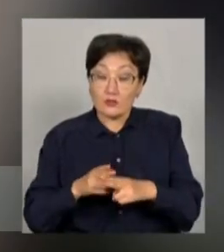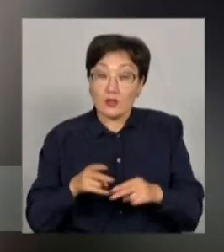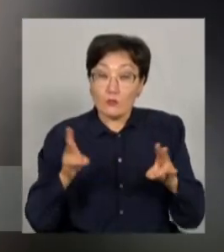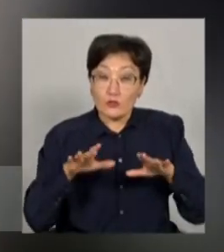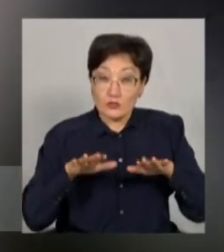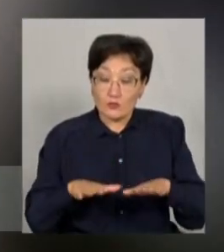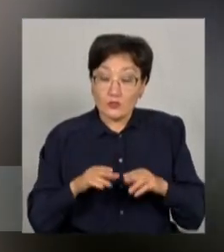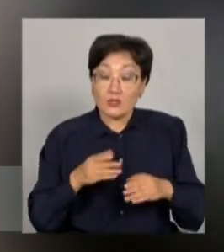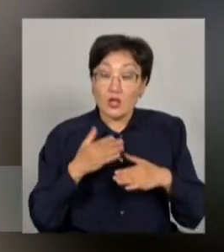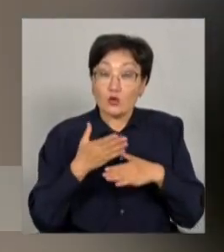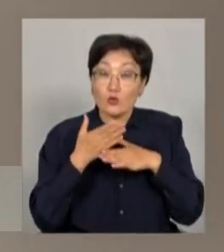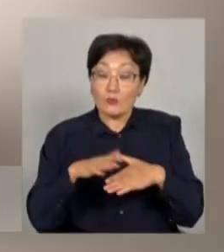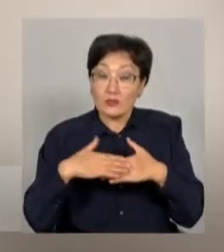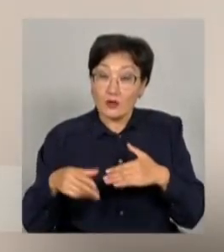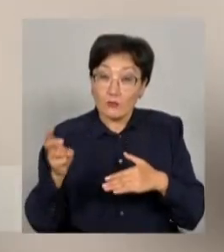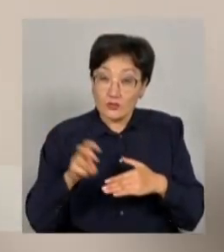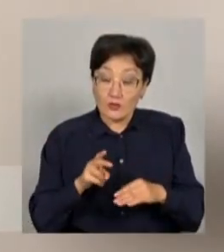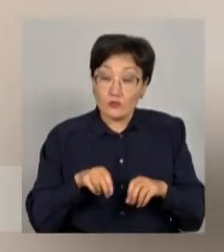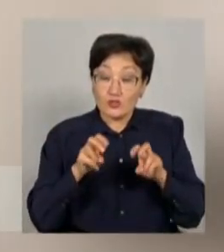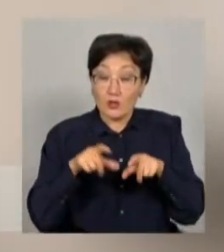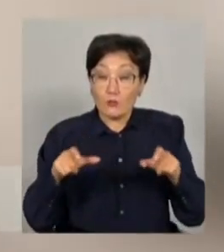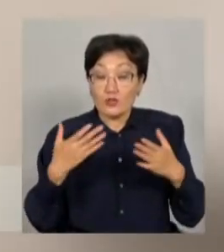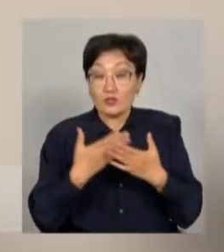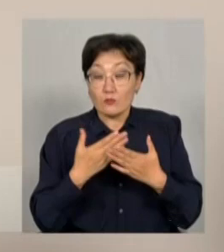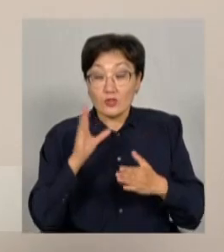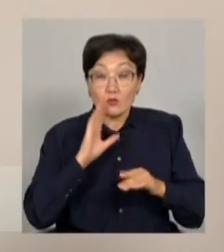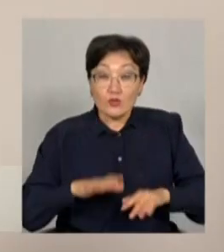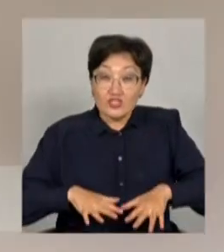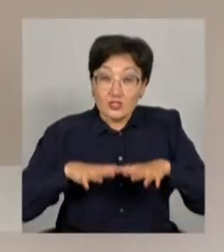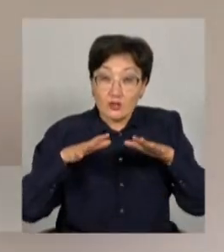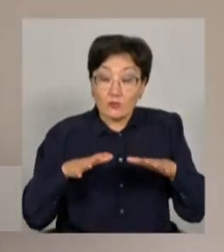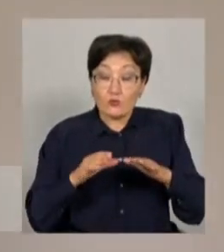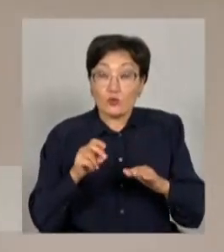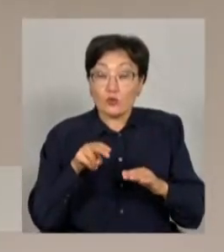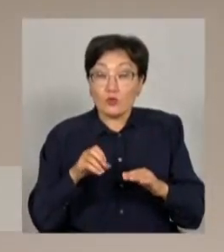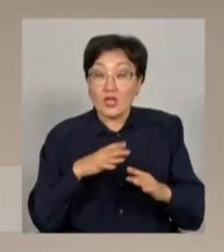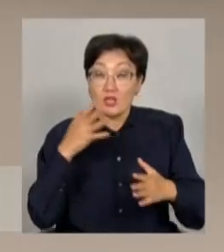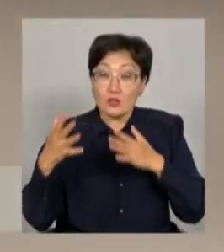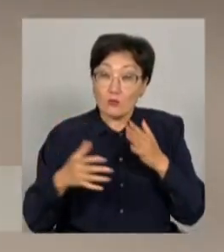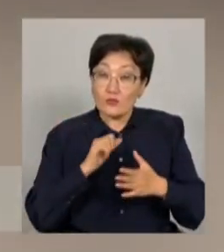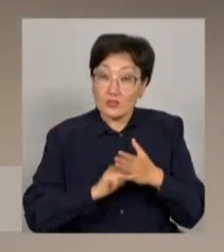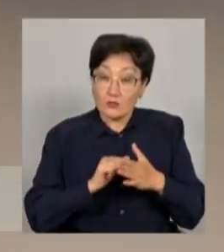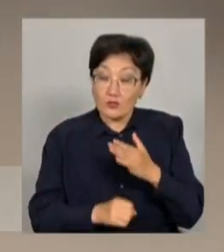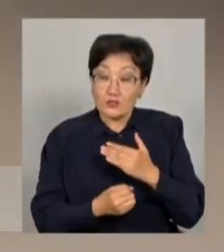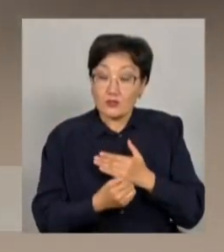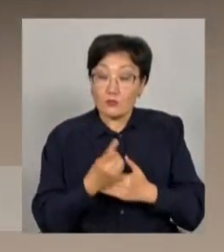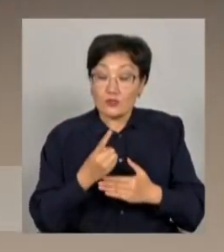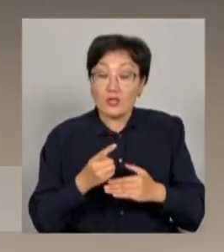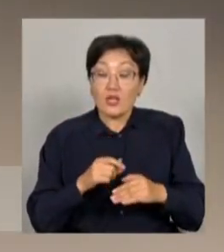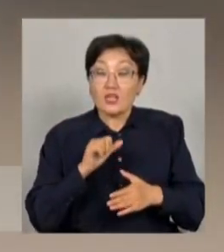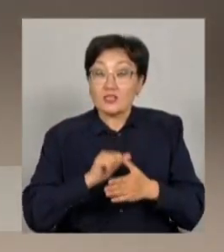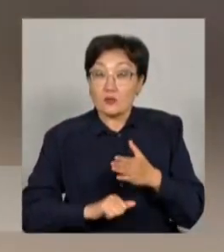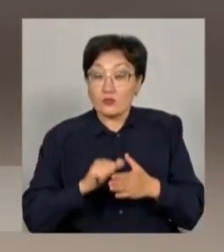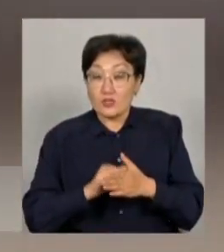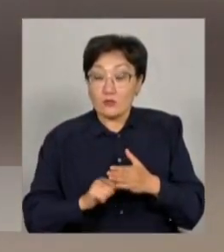орнына көмекке шығып жатыр екен. Синоптиктердің болжамынша су тасқынына тропикалық дауыл себеп болыпты. Салдарынан Қонақ тау